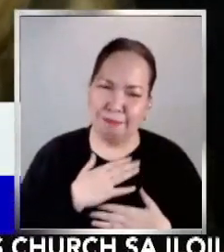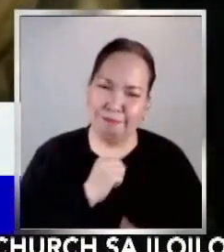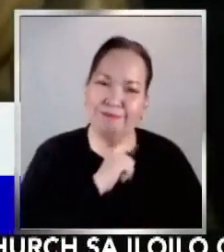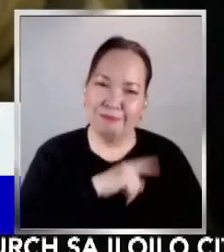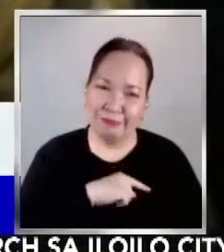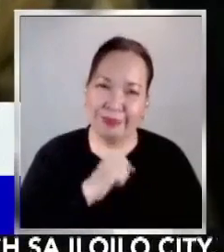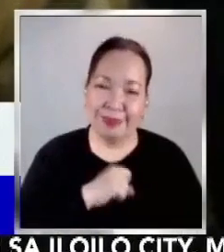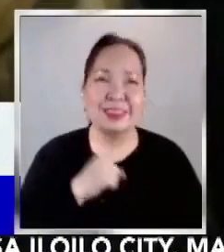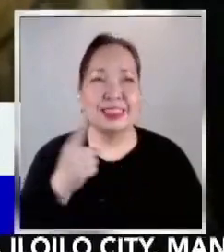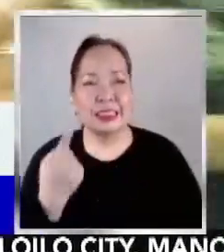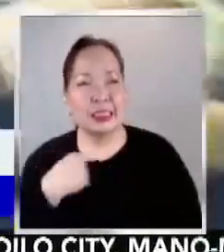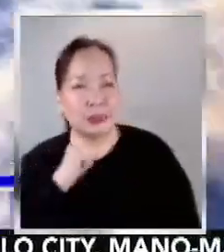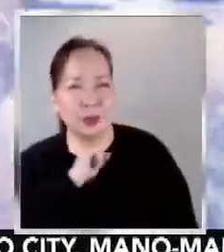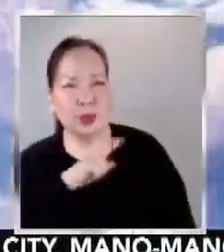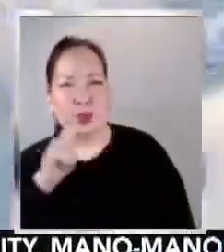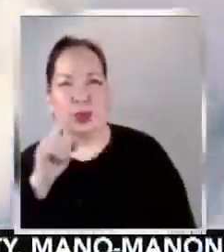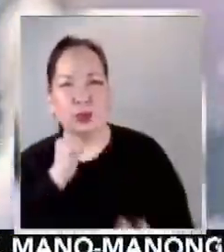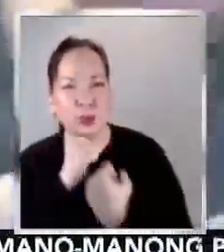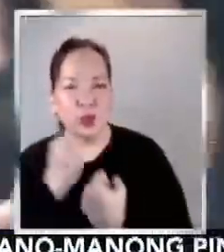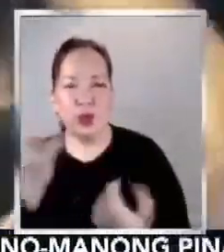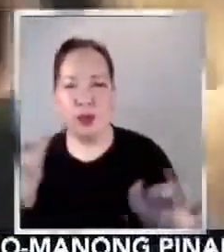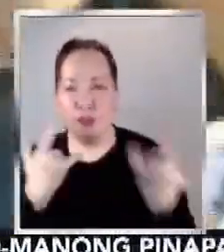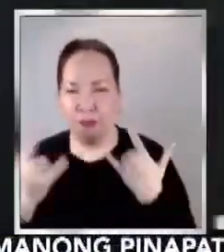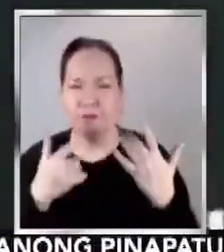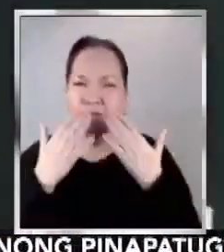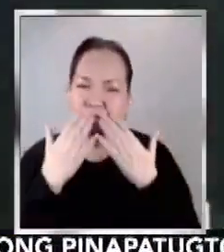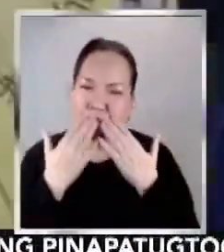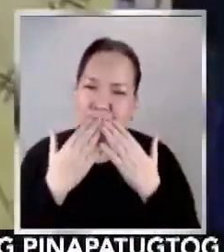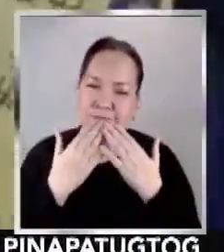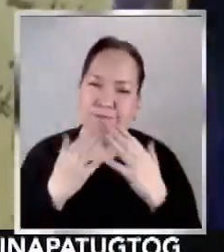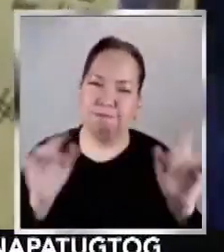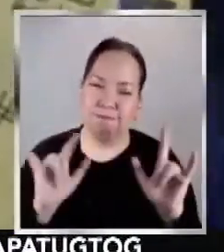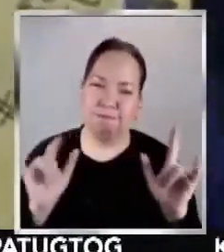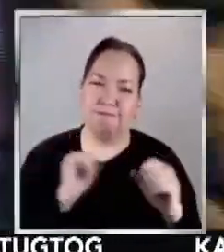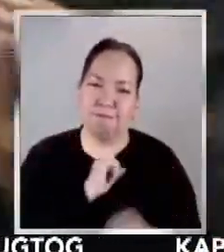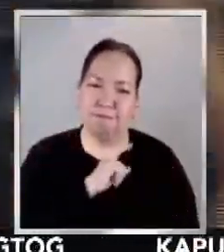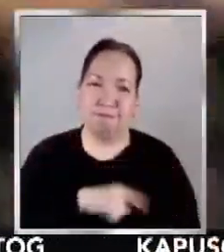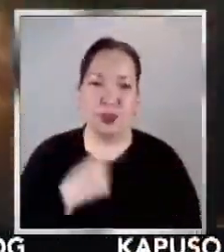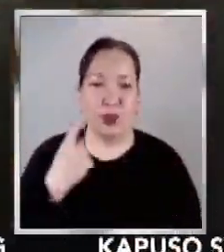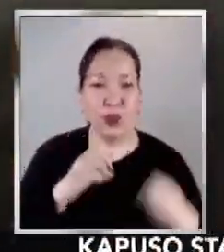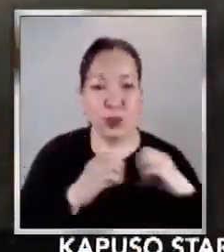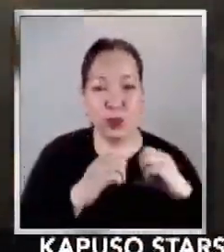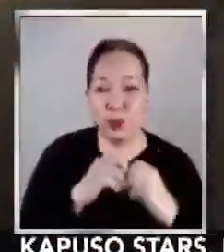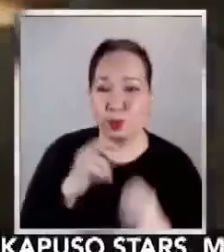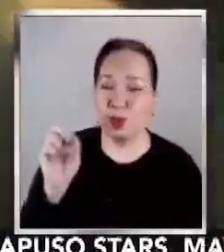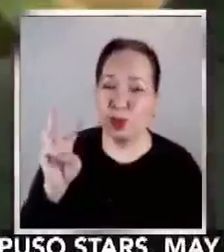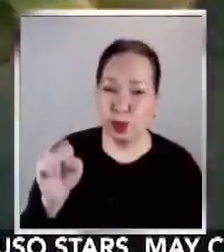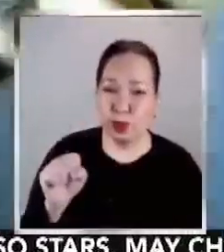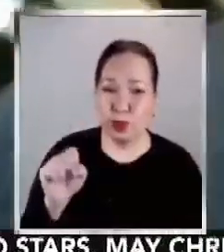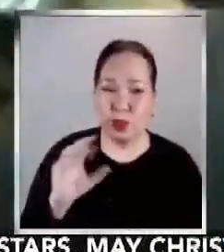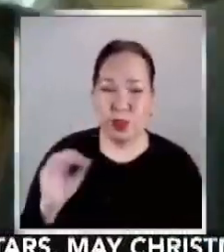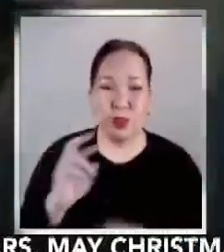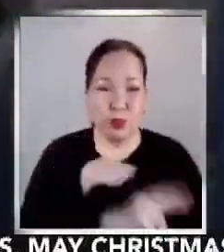and support nila sa amin. Para sa GMA Integrated News at GMA Regional TV